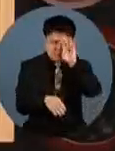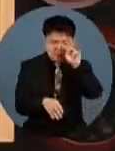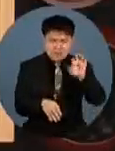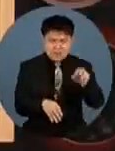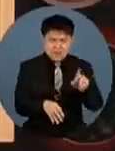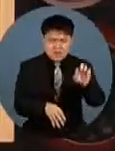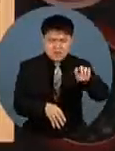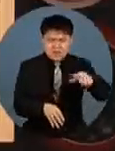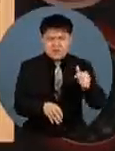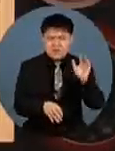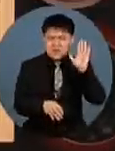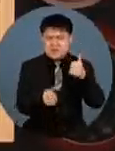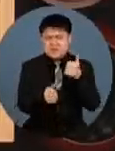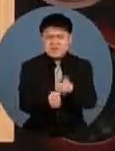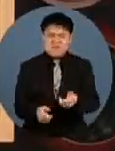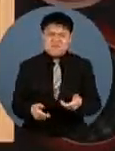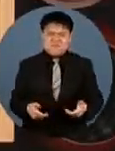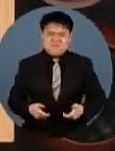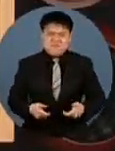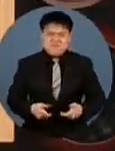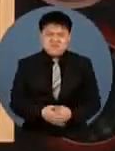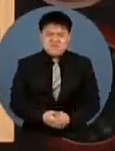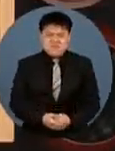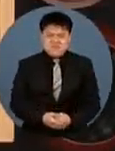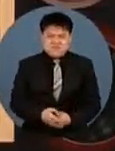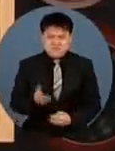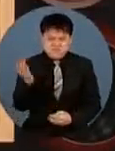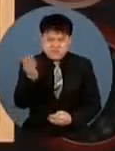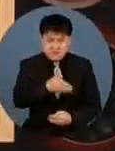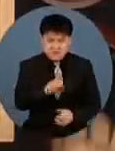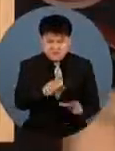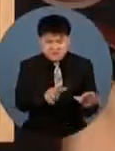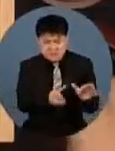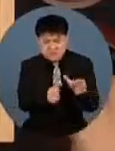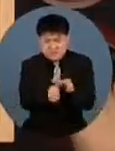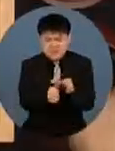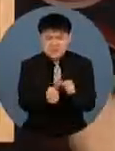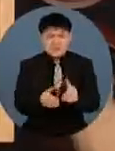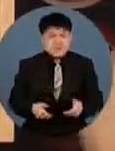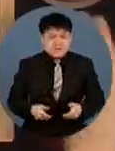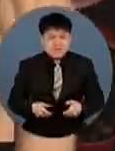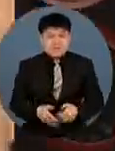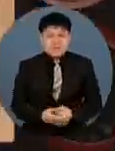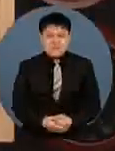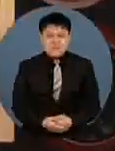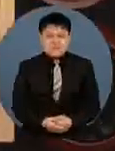자, 끊고. 네. 단숨 몰았습니다. 안 늘 수 없죠. 네.